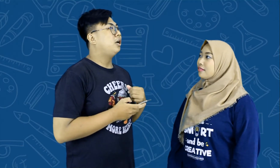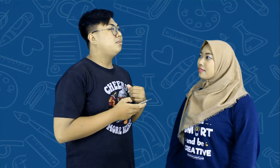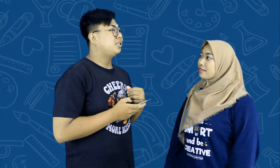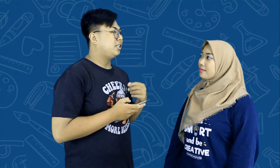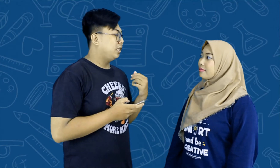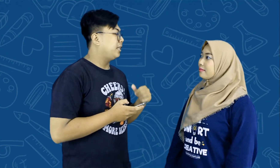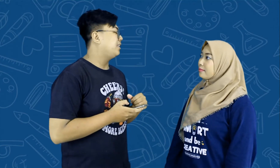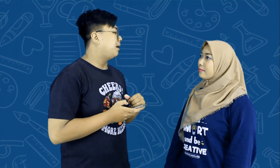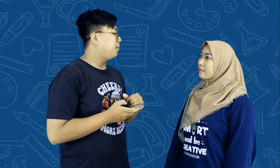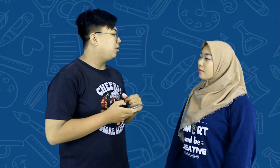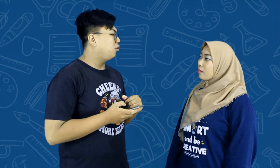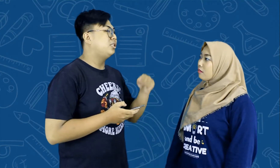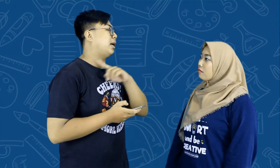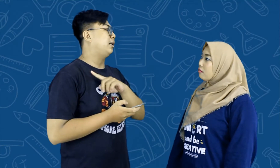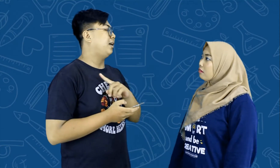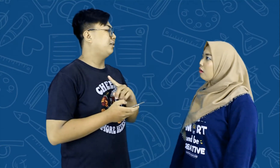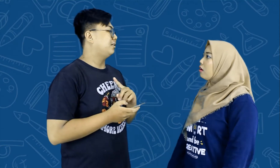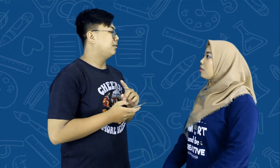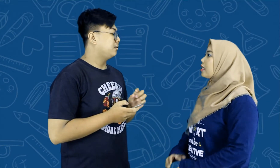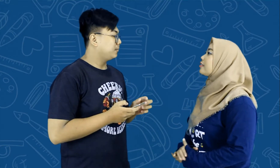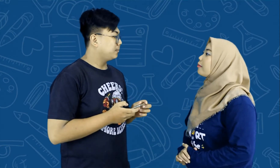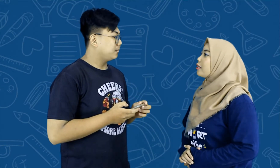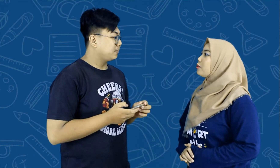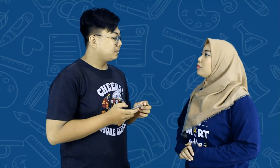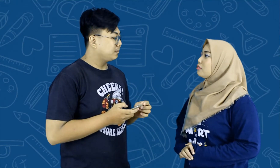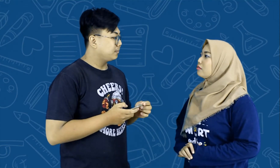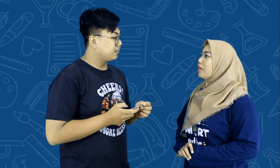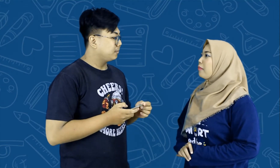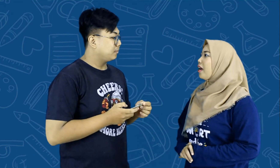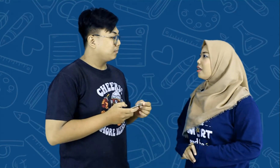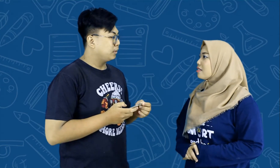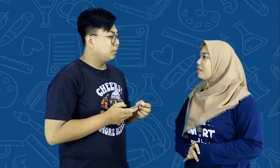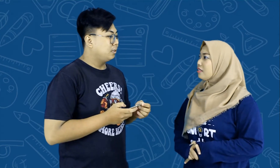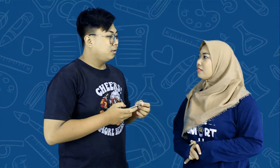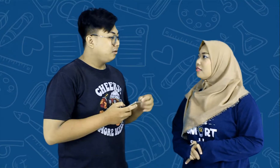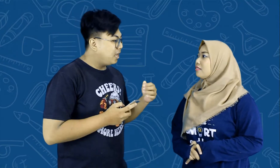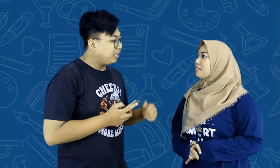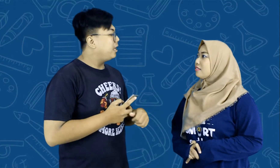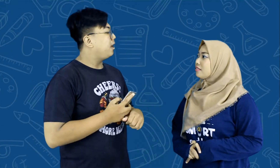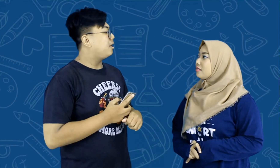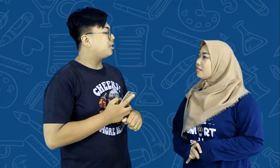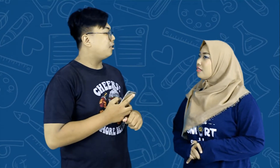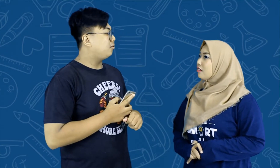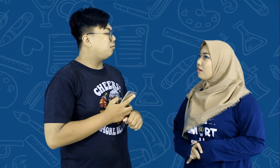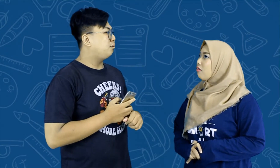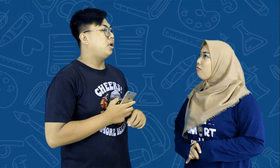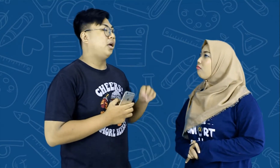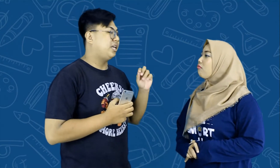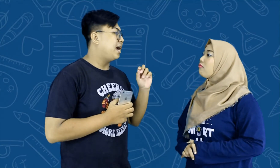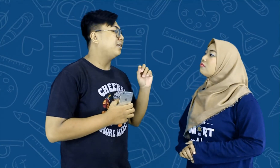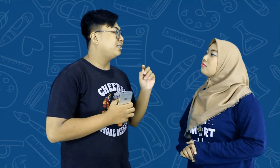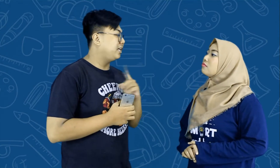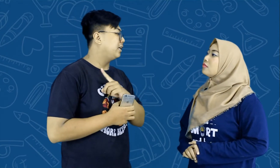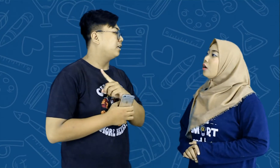Tadi abis latihan tari saman lo di Sanggar. Oh, tari saman itu dari mana asalnya? Dari daerah asalku,